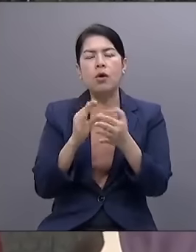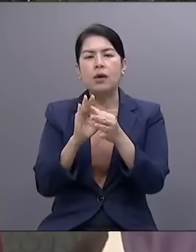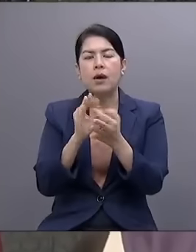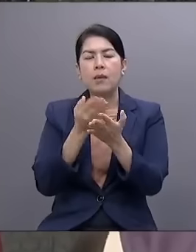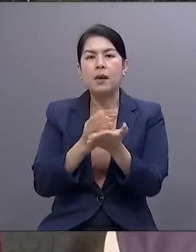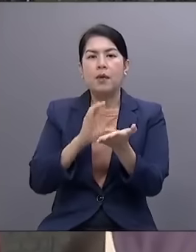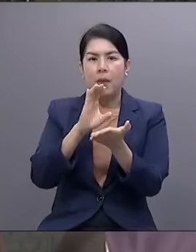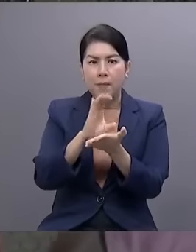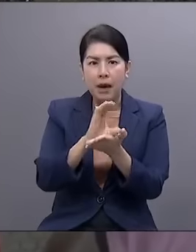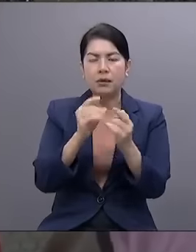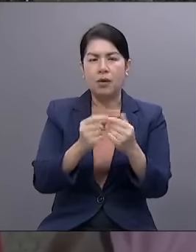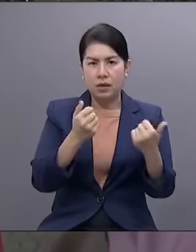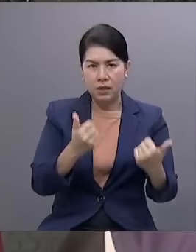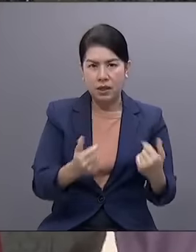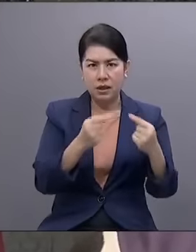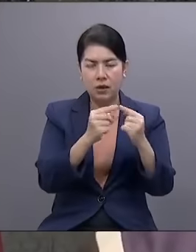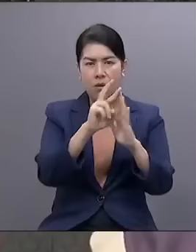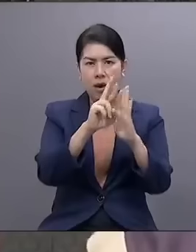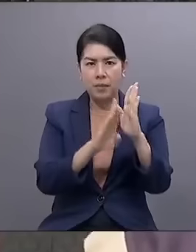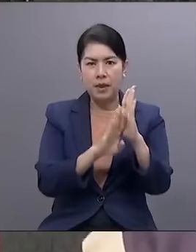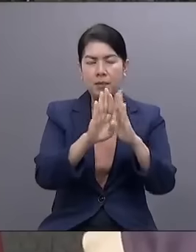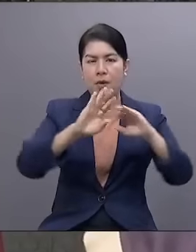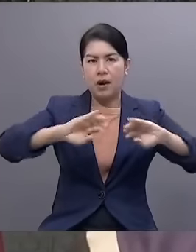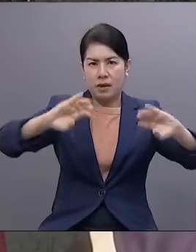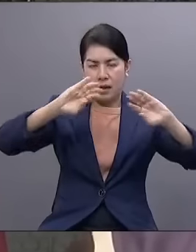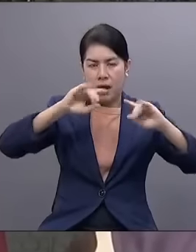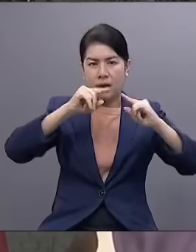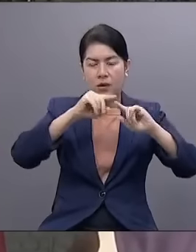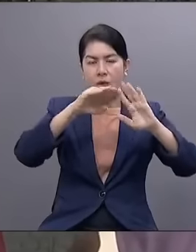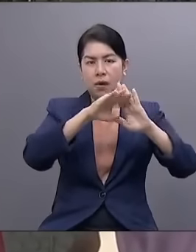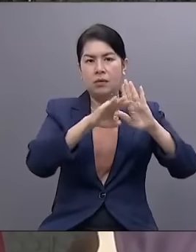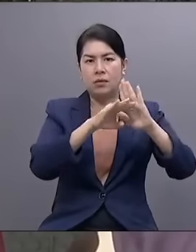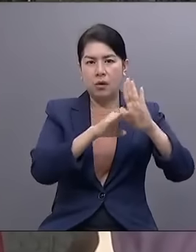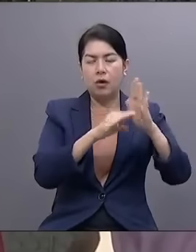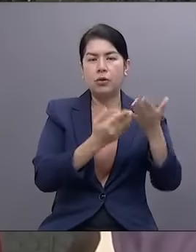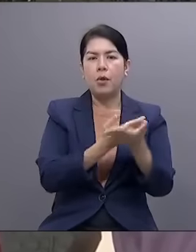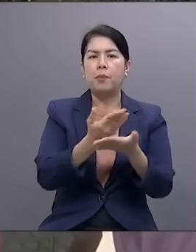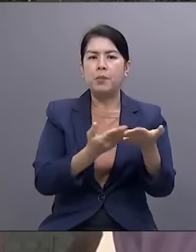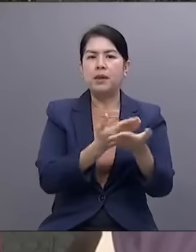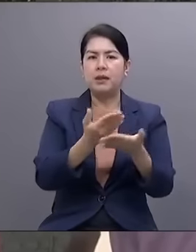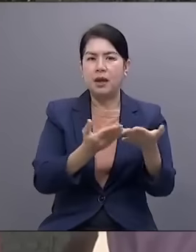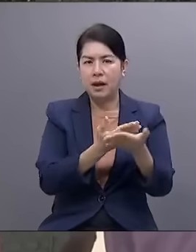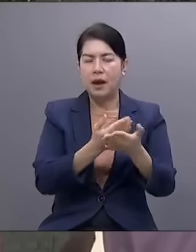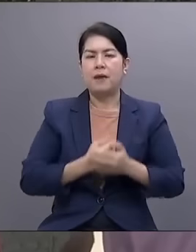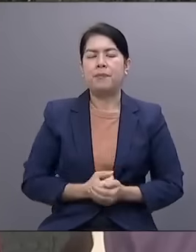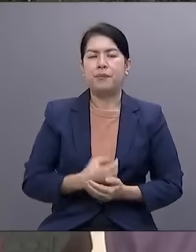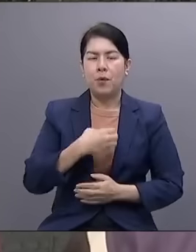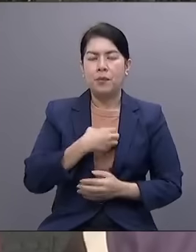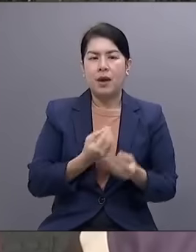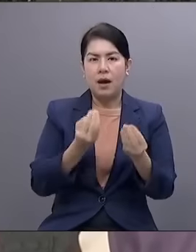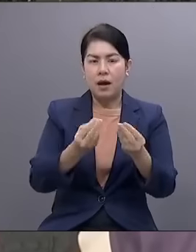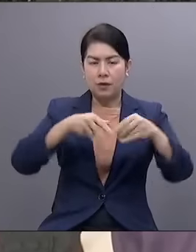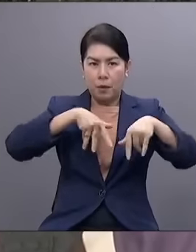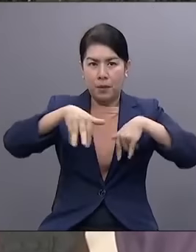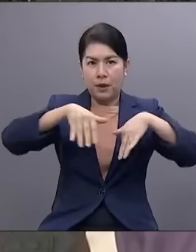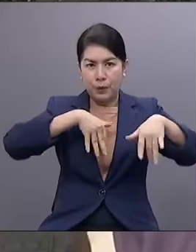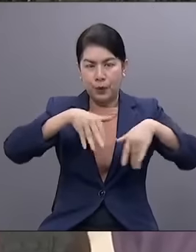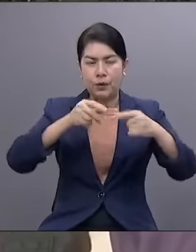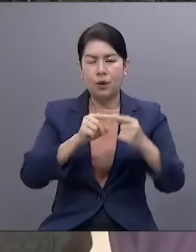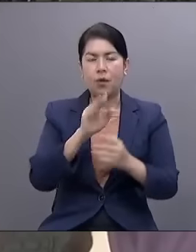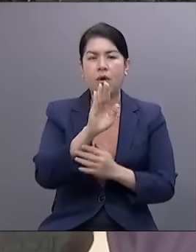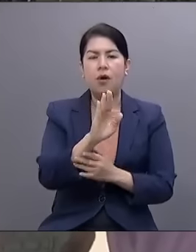ามขั้นตอนของระเบียบของราชการนะครับซึ่งขอให้ความมั่นใจได้นะครับกับประชาชนชาวจังหวัดลพบุรีและนักท่องเที่ยวนะครับ